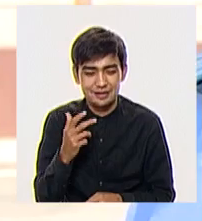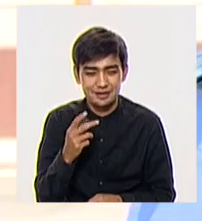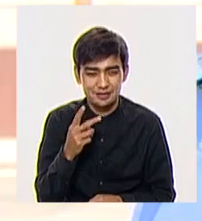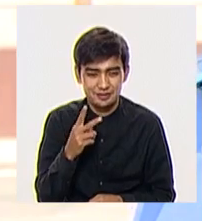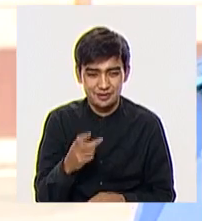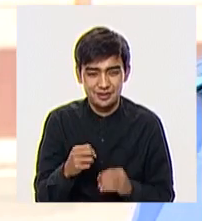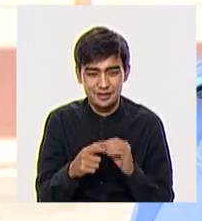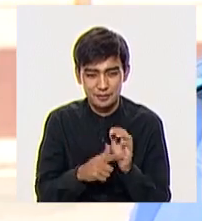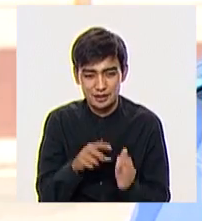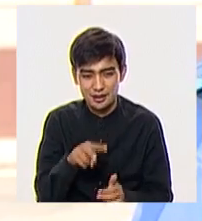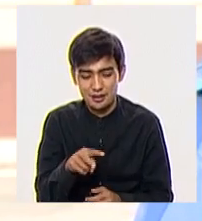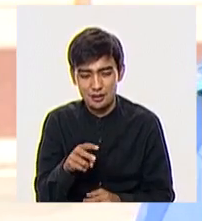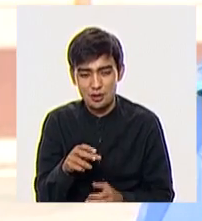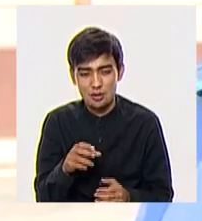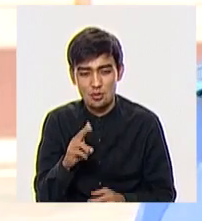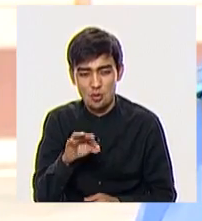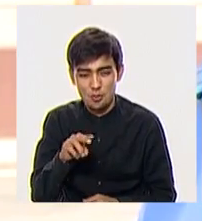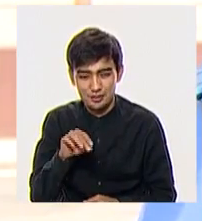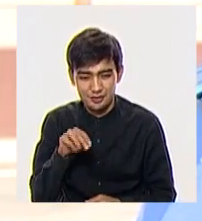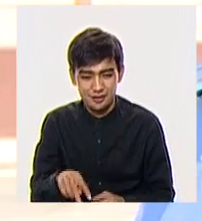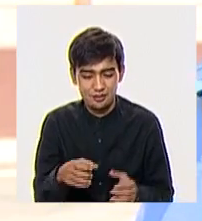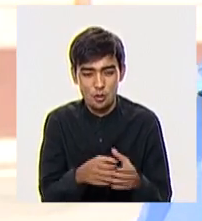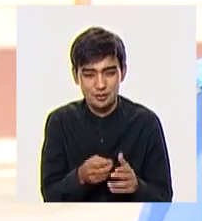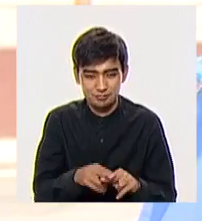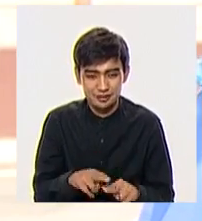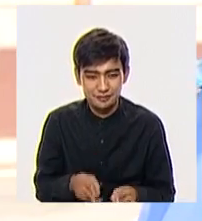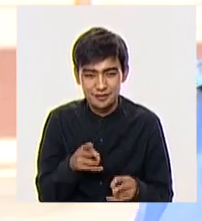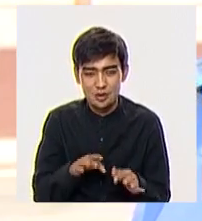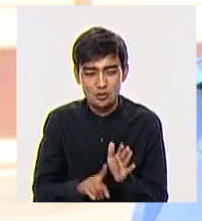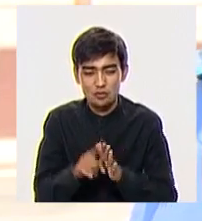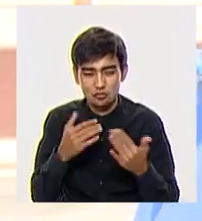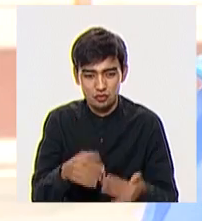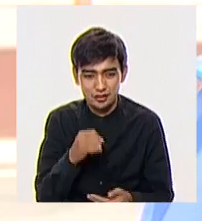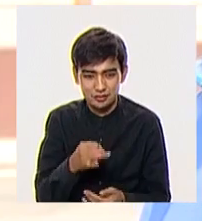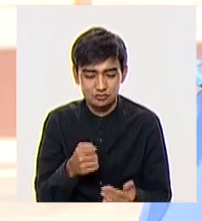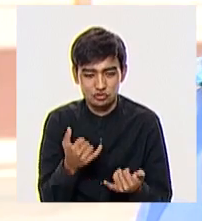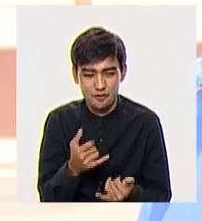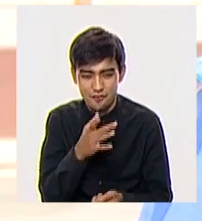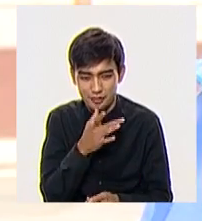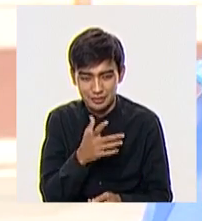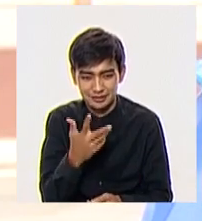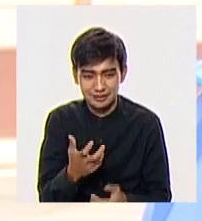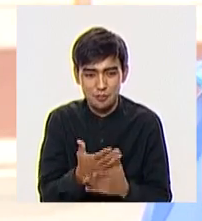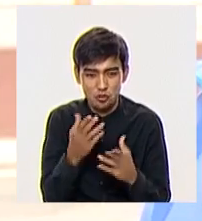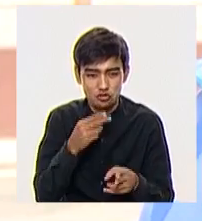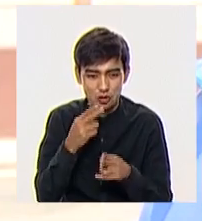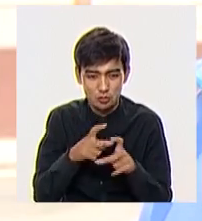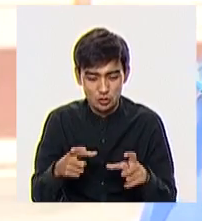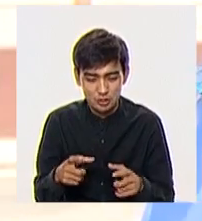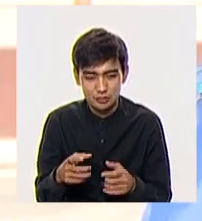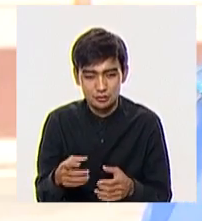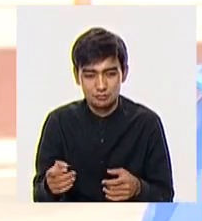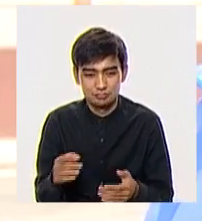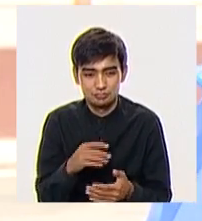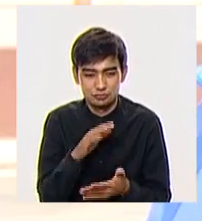тармағымен Эл Капитал жауапкершілігі шектеулі серіктесіне қатысты қылмыстық қозғалған. Қазіргі таңда 300-ге жуық жәбірленуші анықталған,